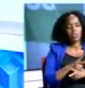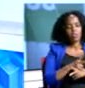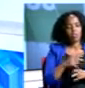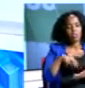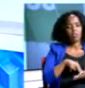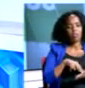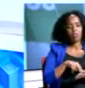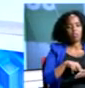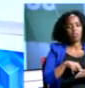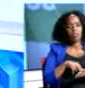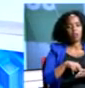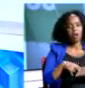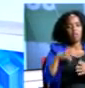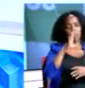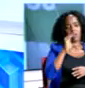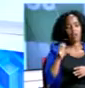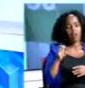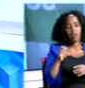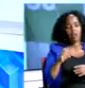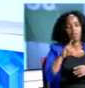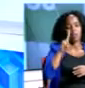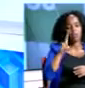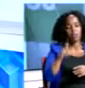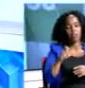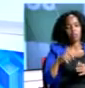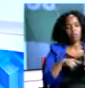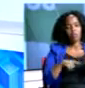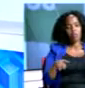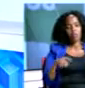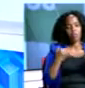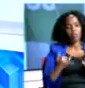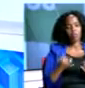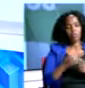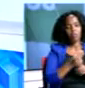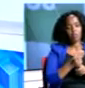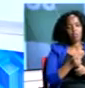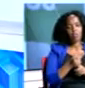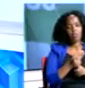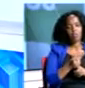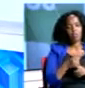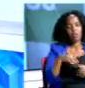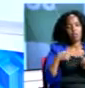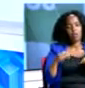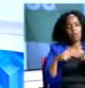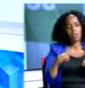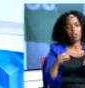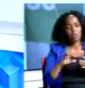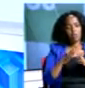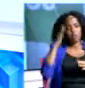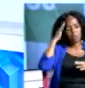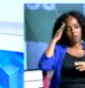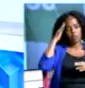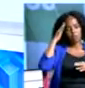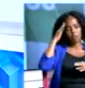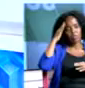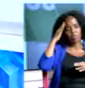dhaabbata CDC Afrikaa gaafatamee akka ibsetti wantoota kana wajjin wal qabsiisuudhaaf yaalamaa jira beektotaatiin. Garuu